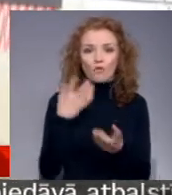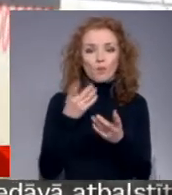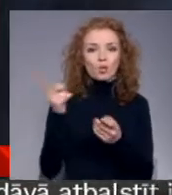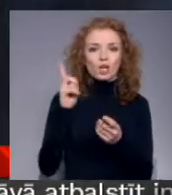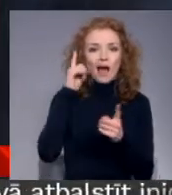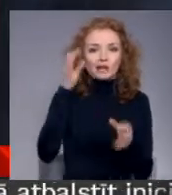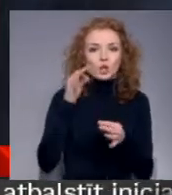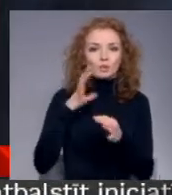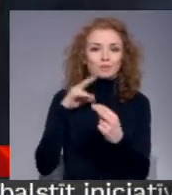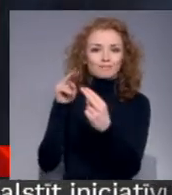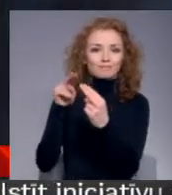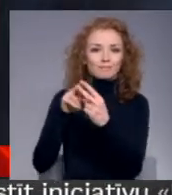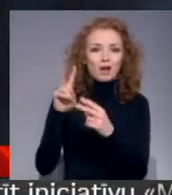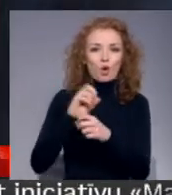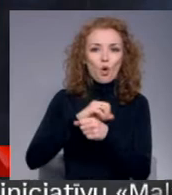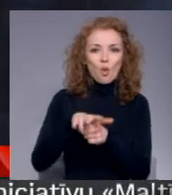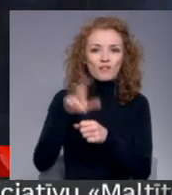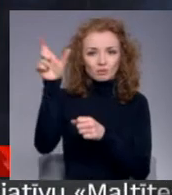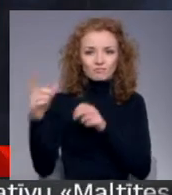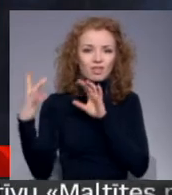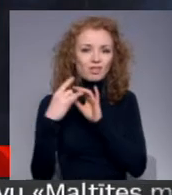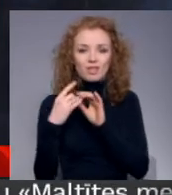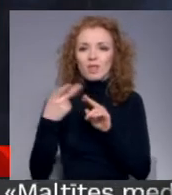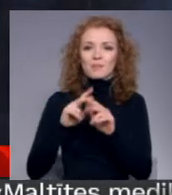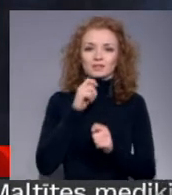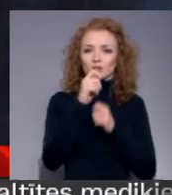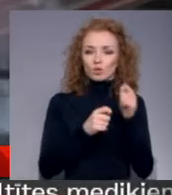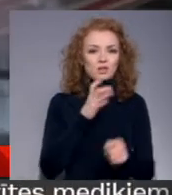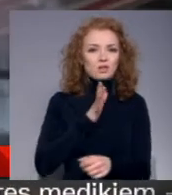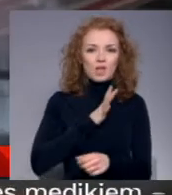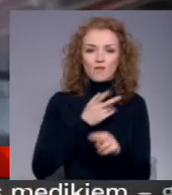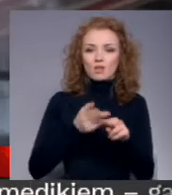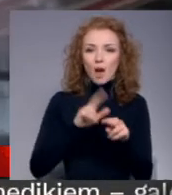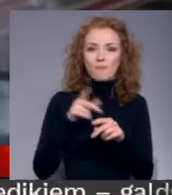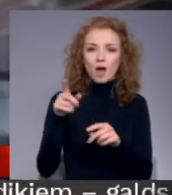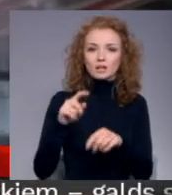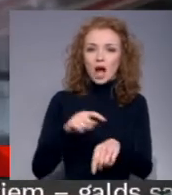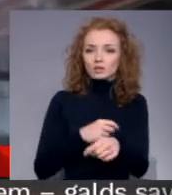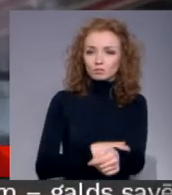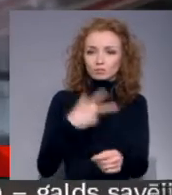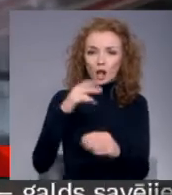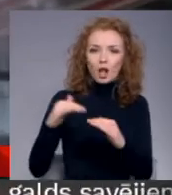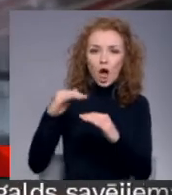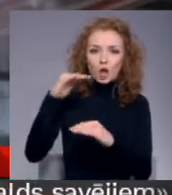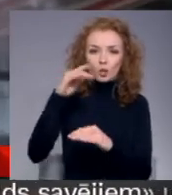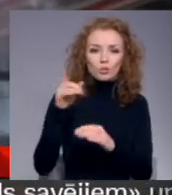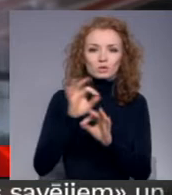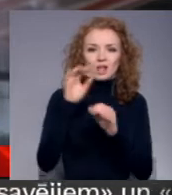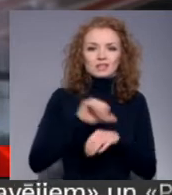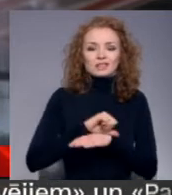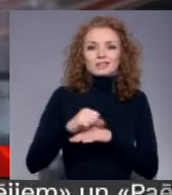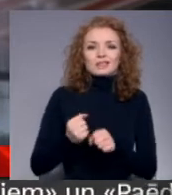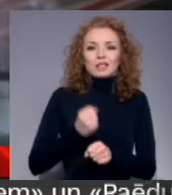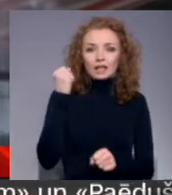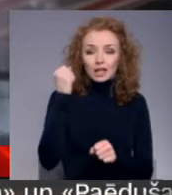par saslimšanu un kādu laiku nevar ziedot asinis. Līdz ar to asins krājuma uzturēšana kļuvusi par izaicinošu uzdevumu. Pēc starptautiskajām